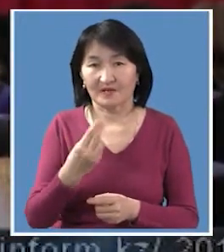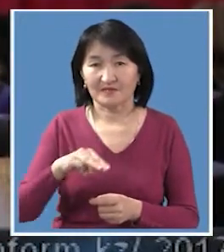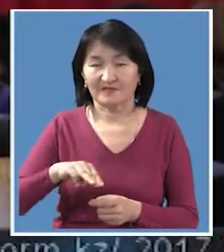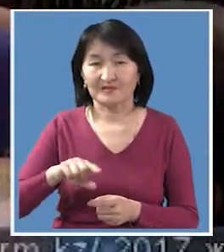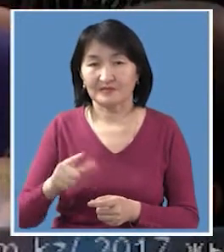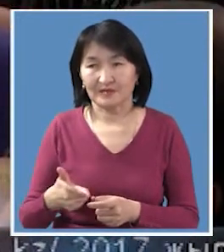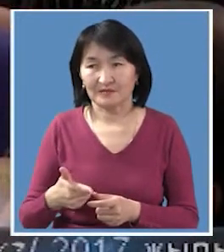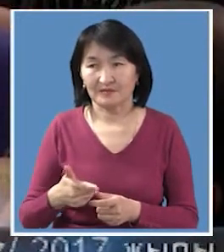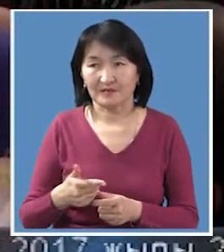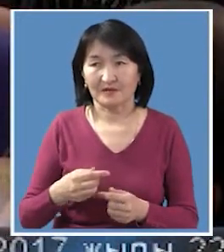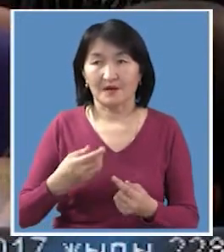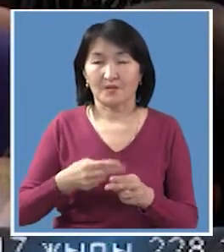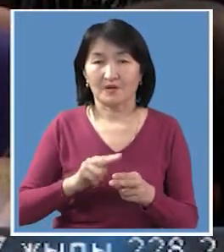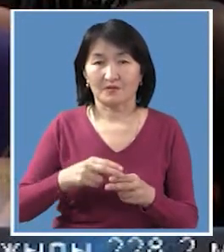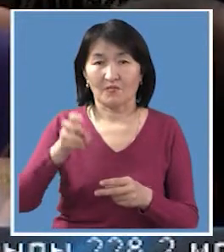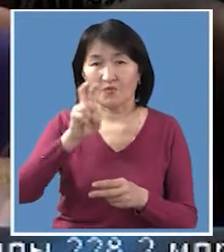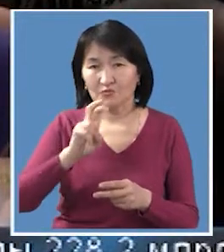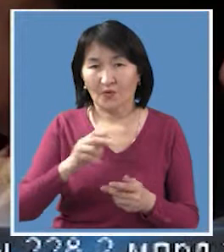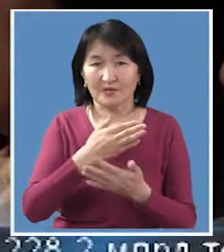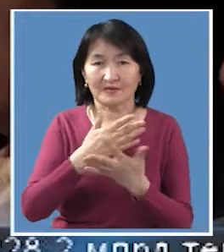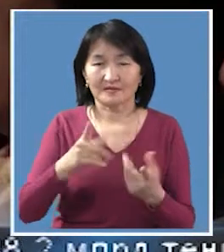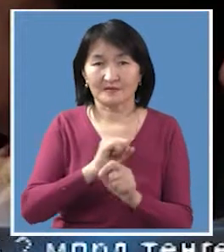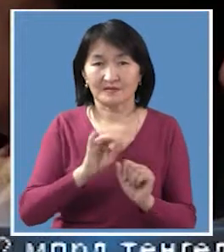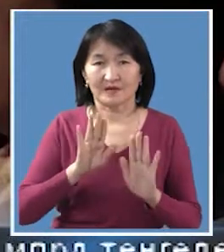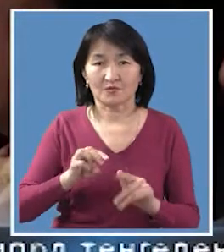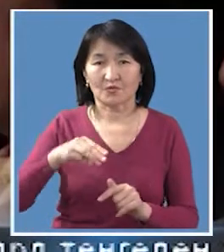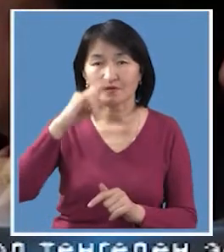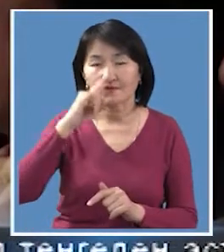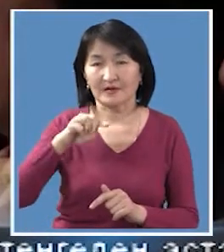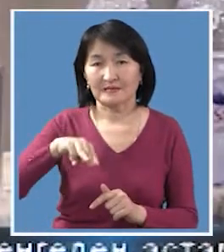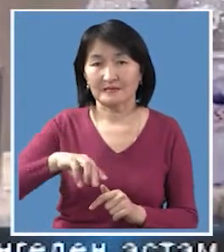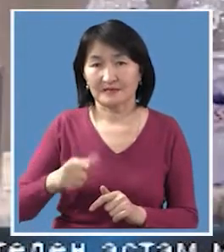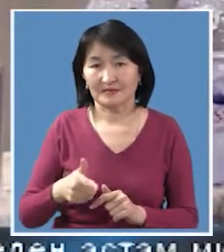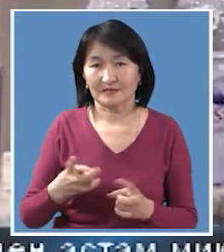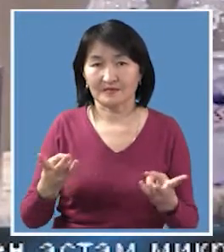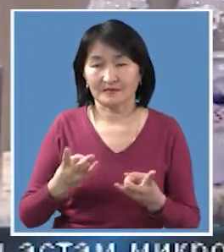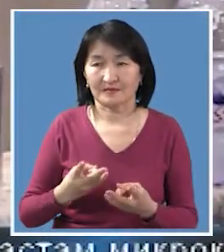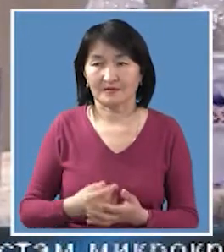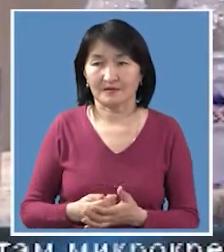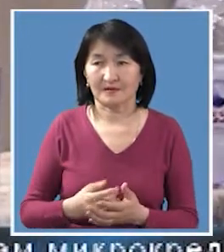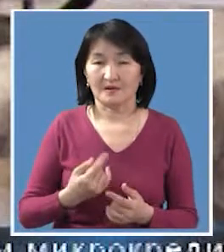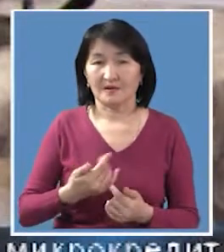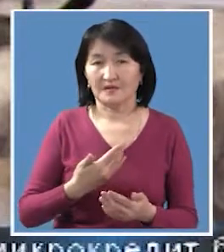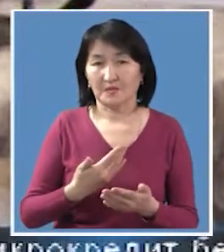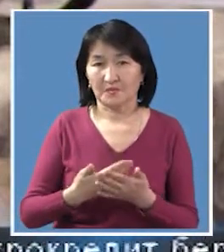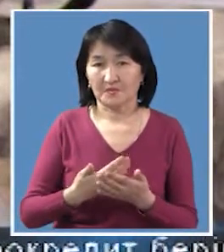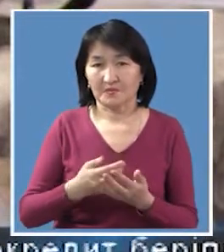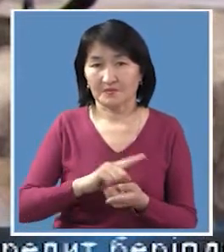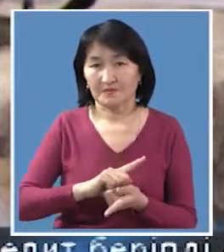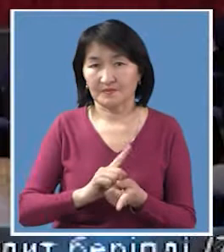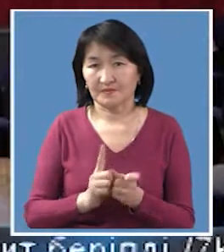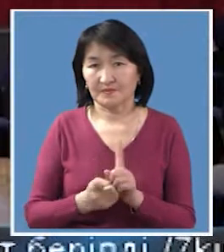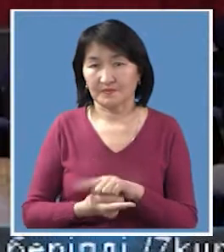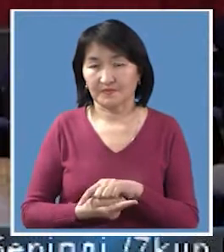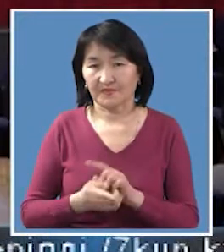жұмыс өтіліне байланысты қойылар талапта жеңілдеген. Өйткені сатып алу ісіндегі жұмыс өтілі қызмет сапасы тендерлік құжаттамада